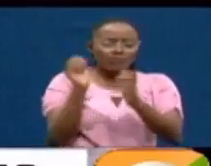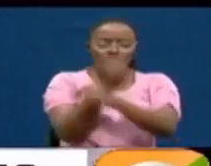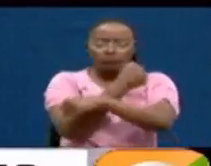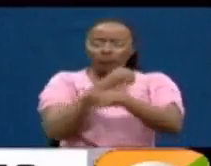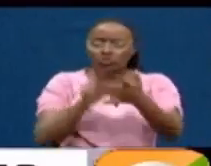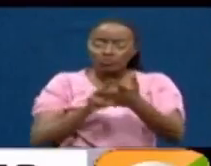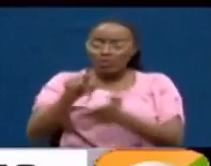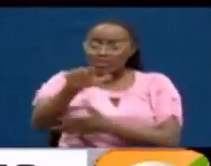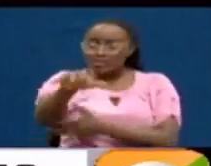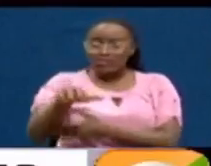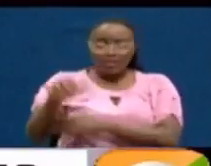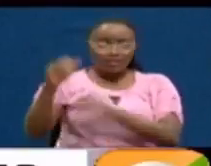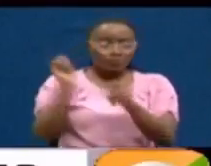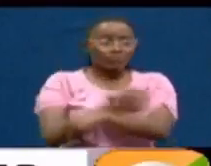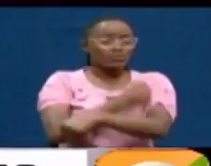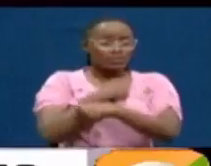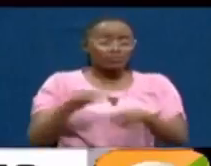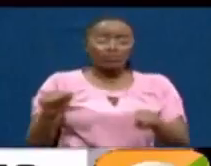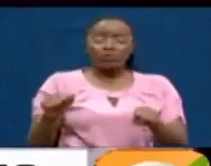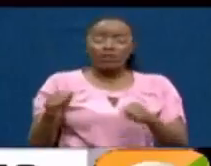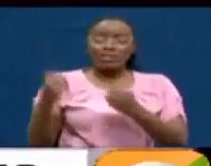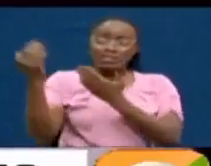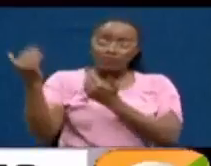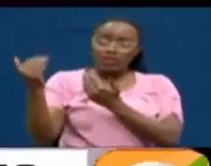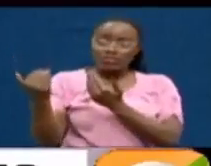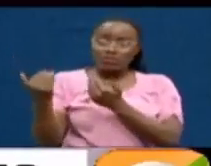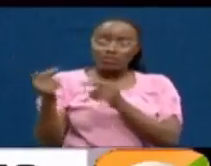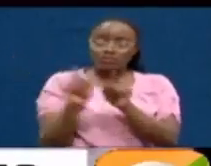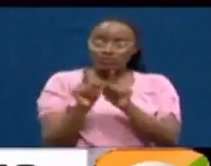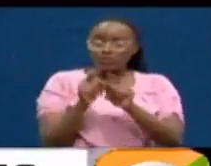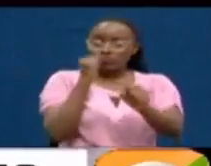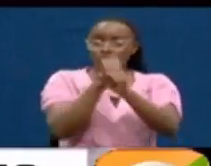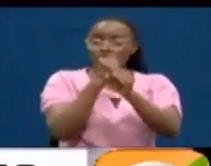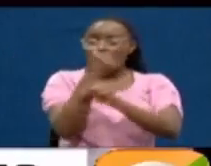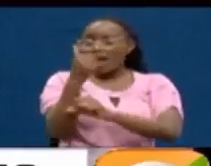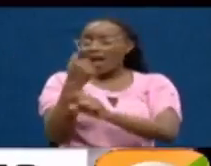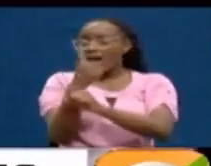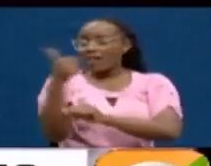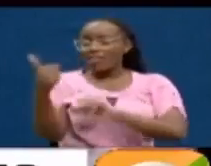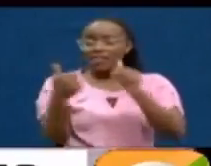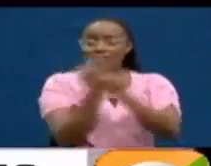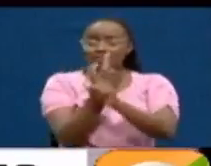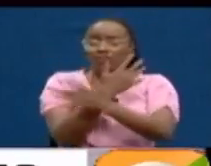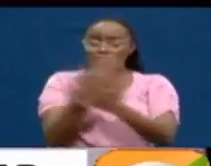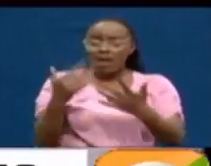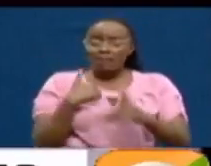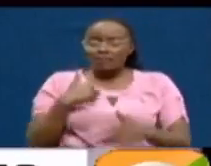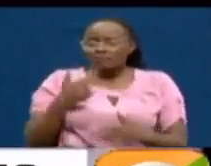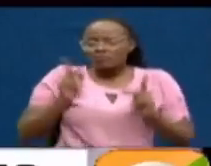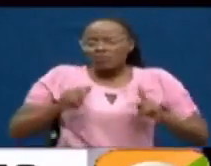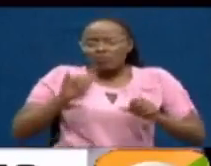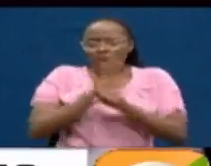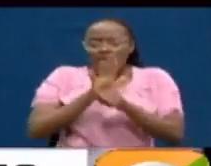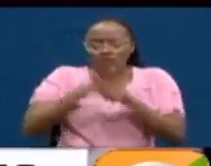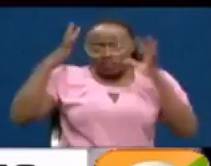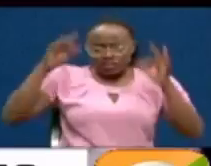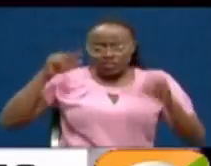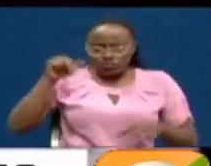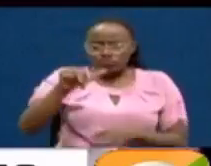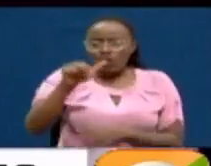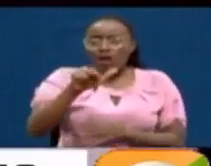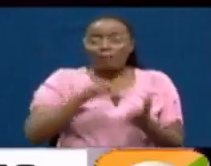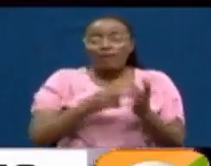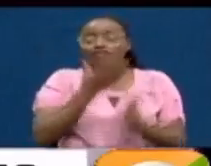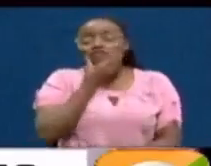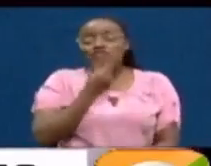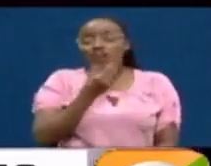manage kulipa hiyo fare, and I'm expected maybe kufanya vitu zingine. Sina opt, wana opt kutembea mguu. Sasa wakitembea mguu mzee inabidi